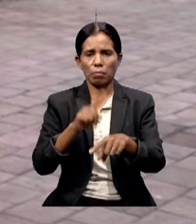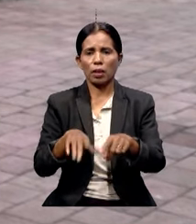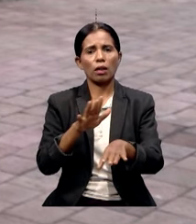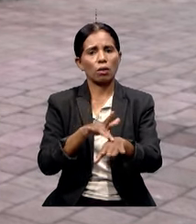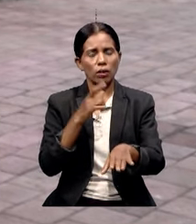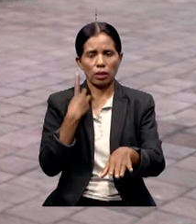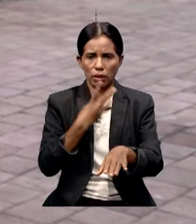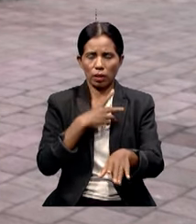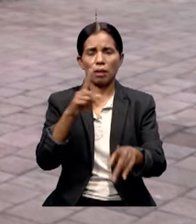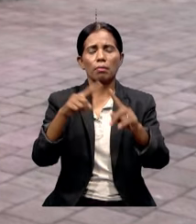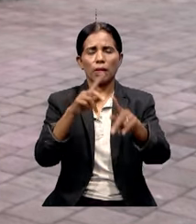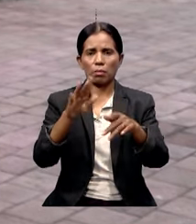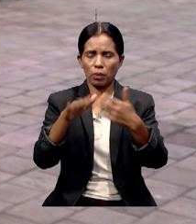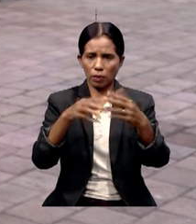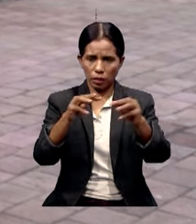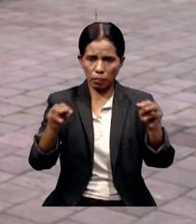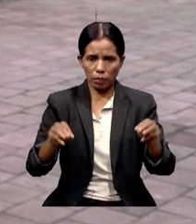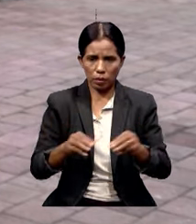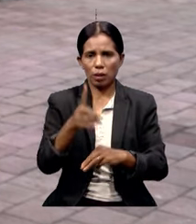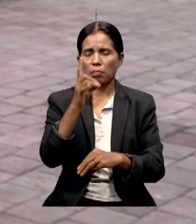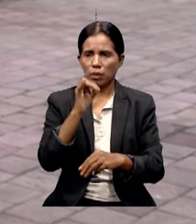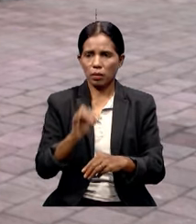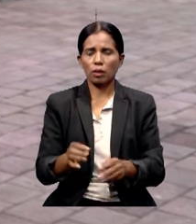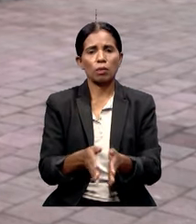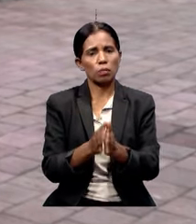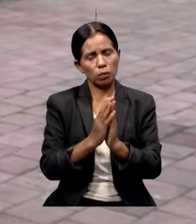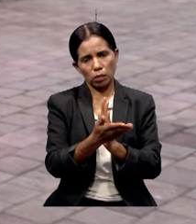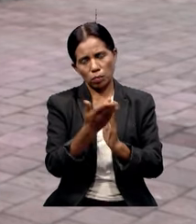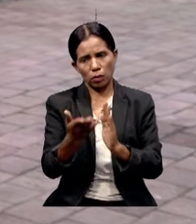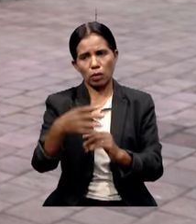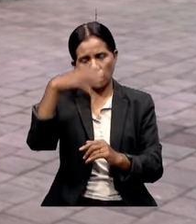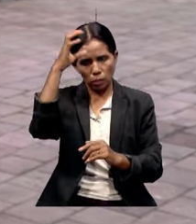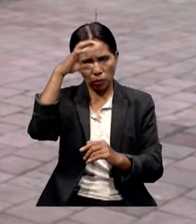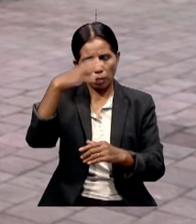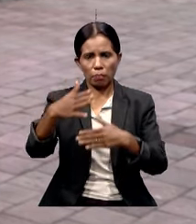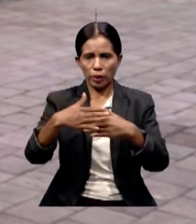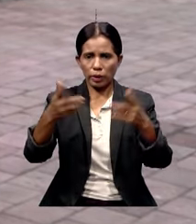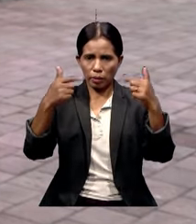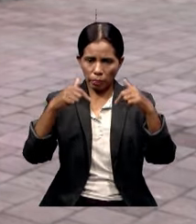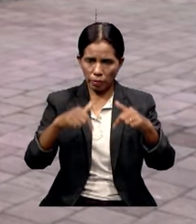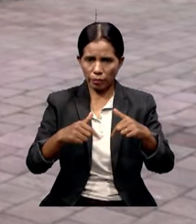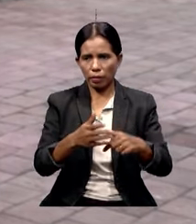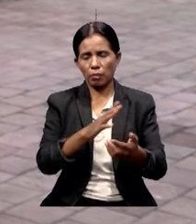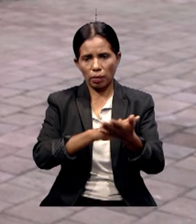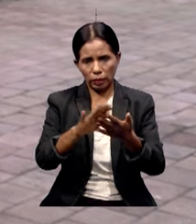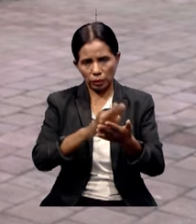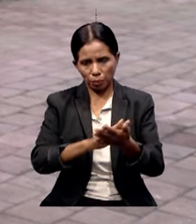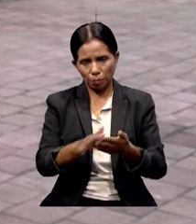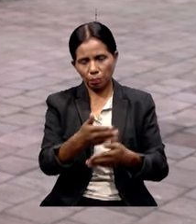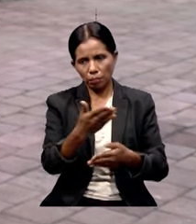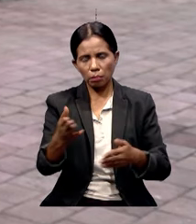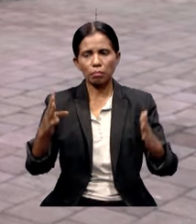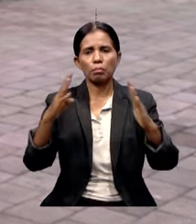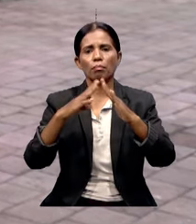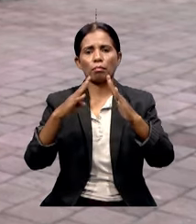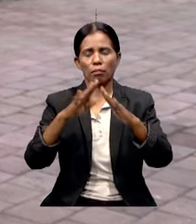be mak iha dili larang munisipi dili husita bot sira udang komesa tau raina ita hamos ita ni nia umani